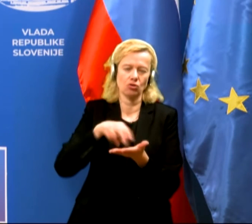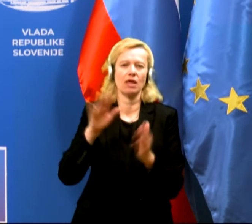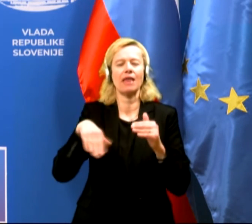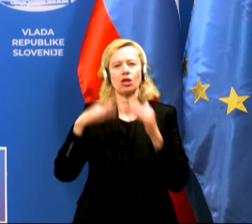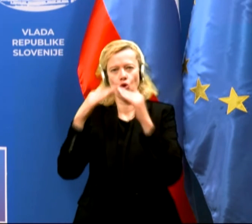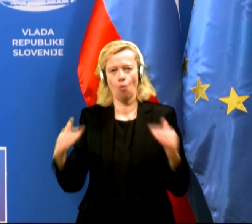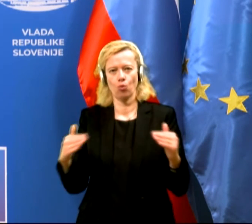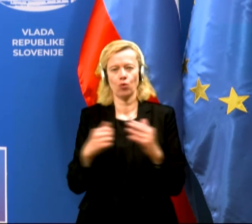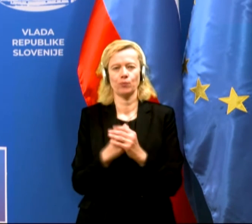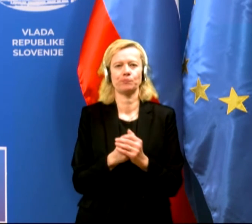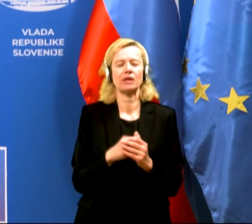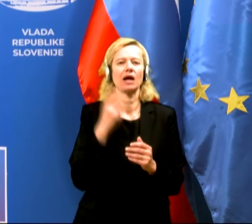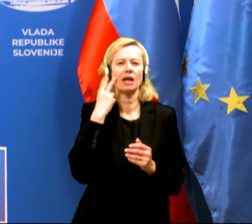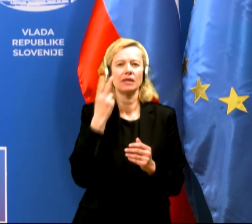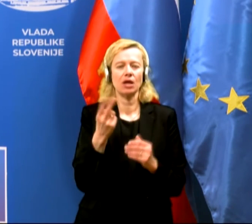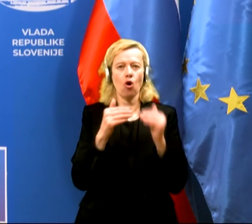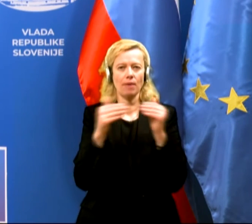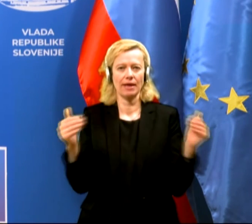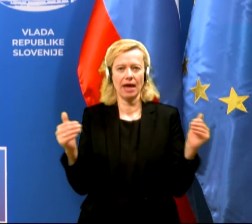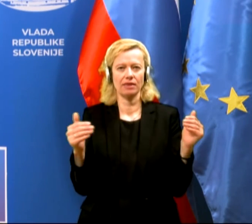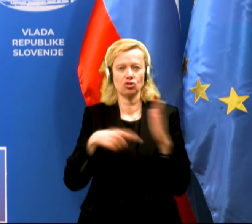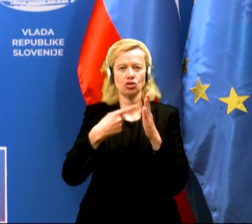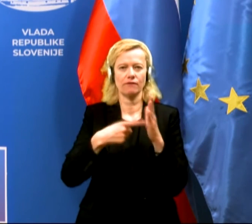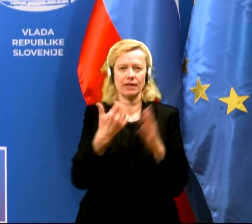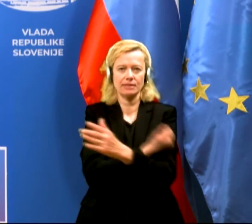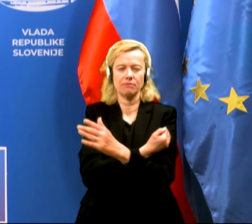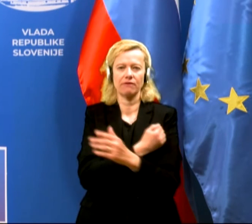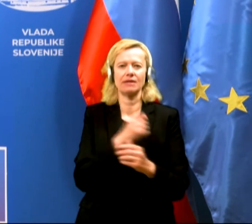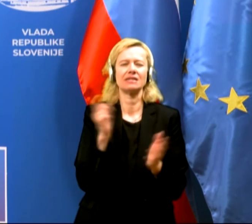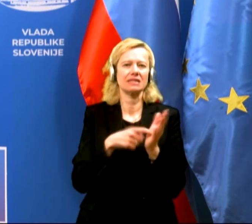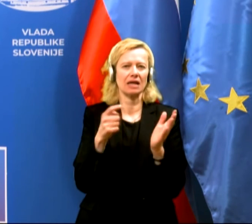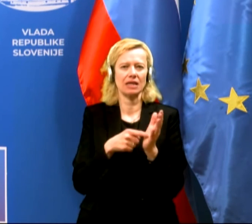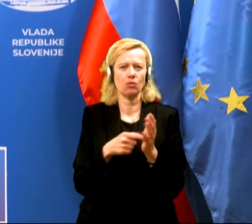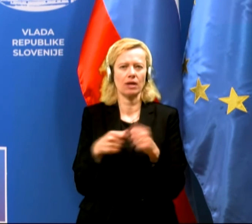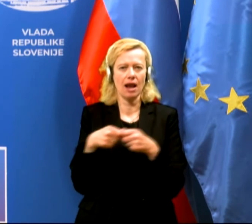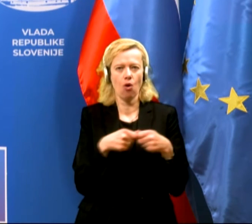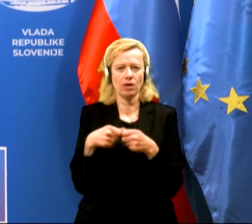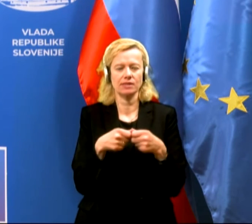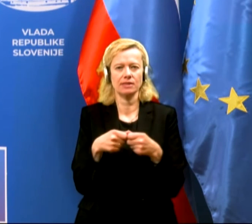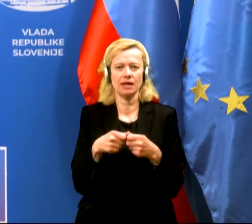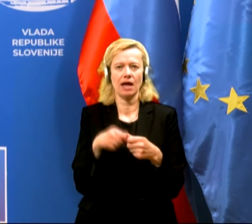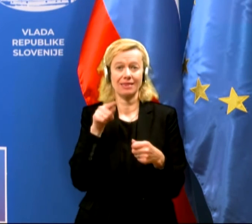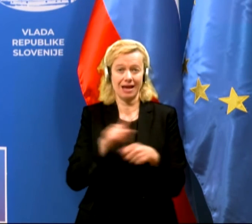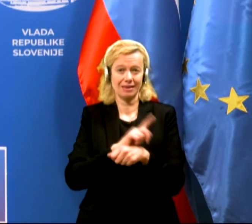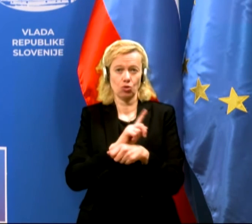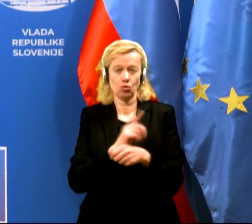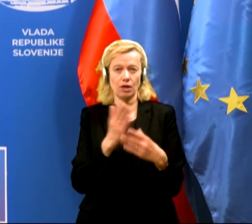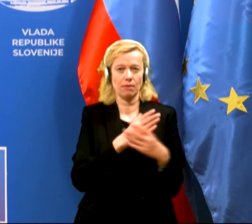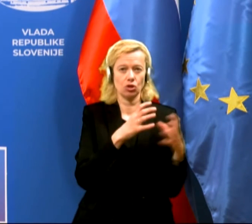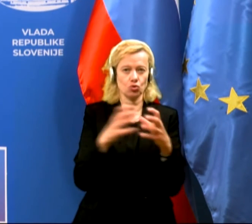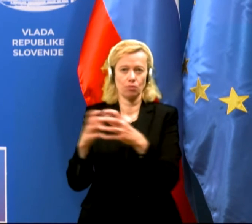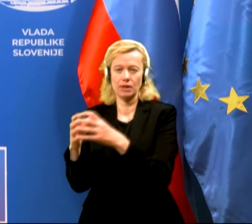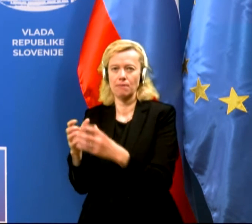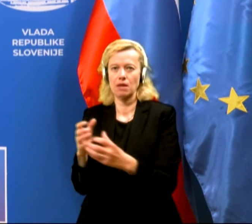Glede na zelo omejene količine cepiva in zahtevno logistiko, ta trenutek med skupinami cepiv ni